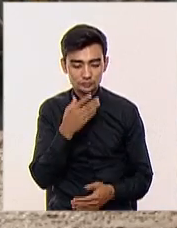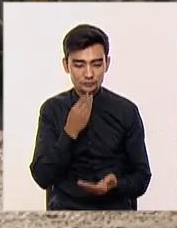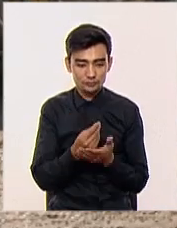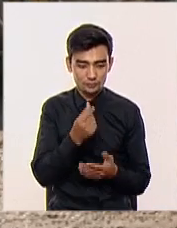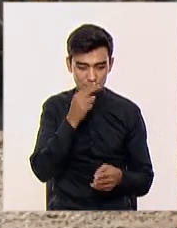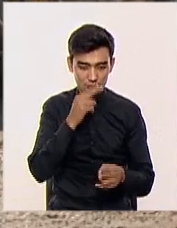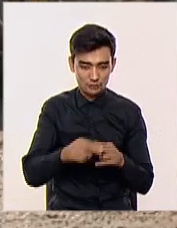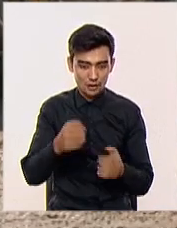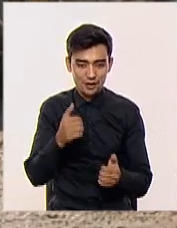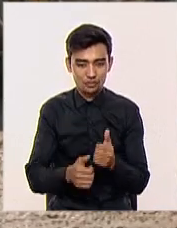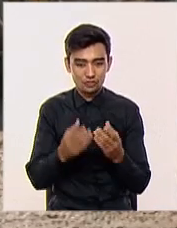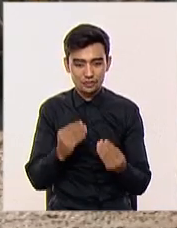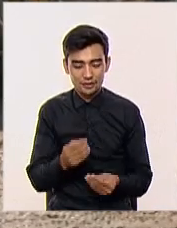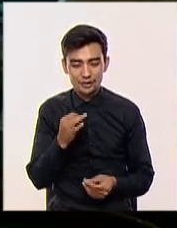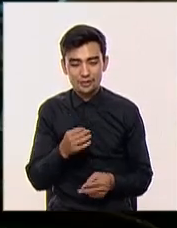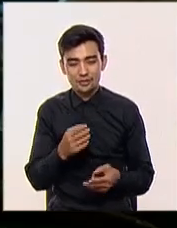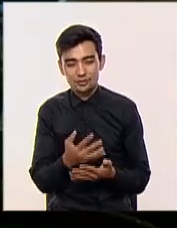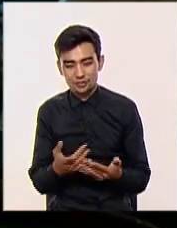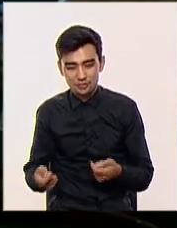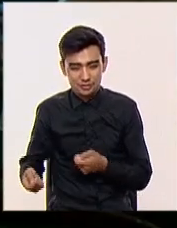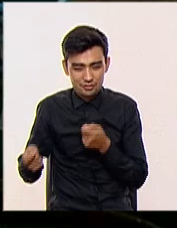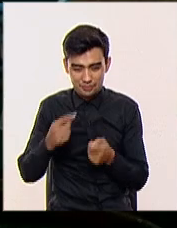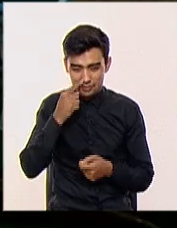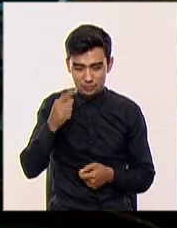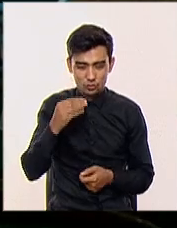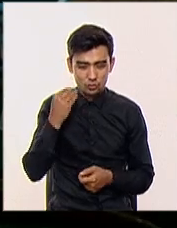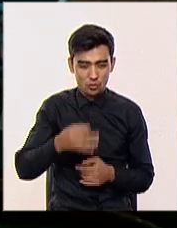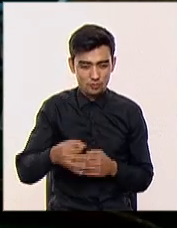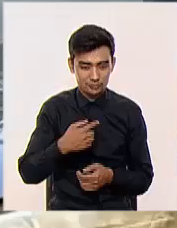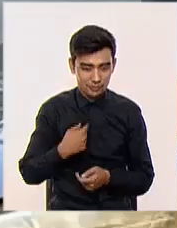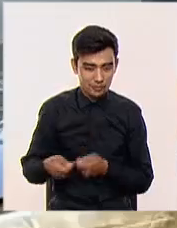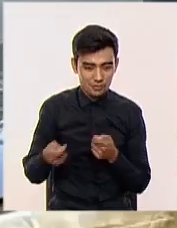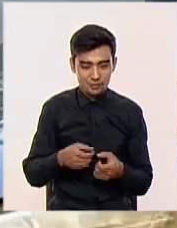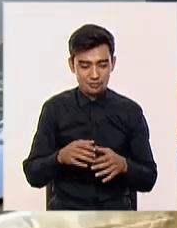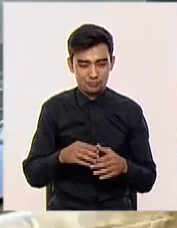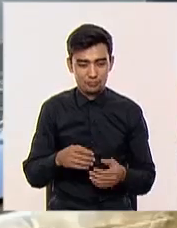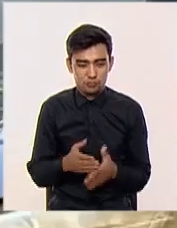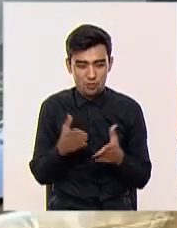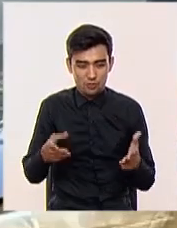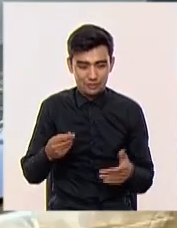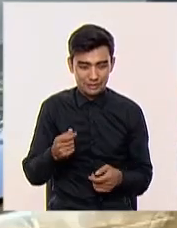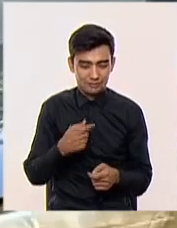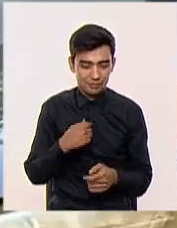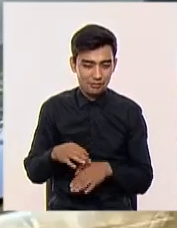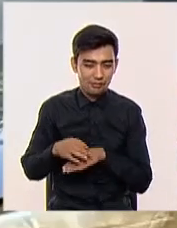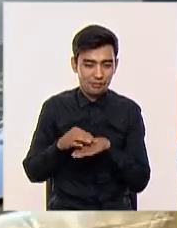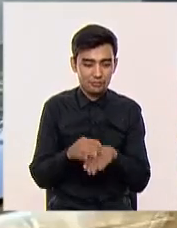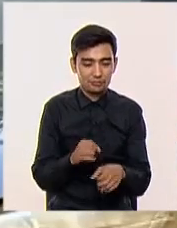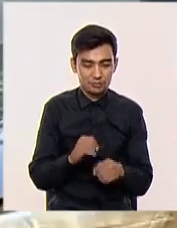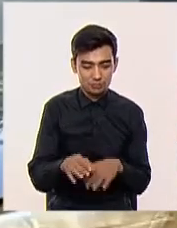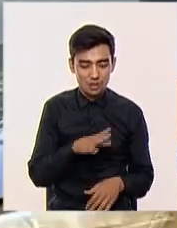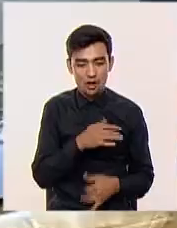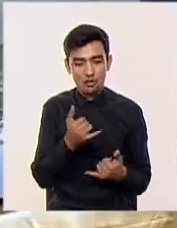деньги. Некоторые привезли свои авто из отдаленных районов Туркестанской области. Отдали большие деньги за транспортировку. А теперь машины